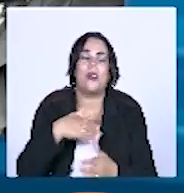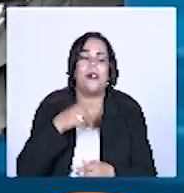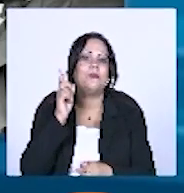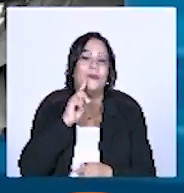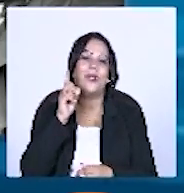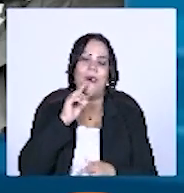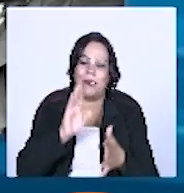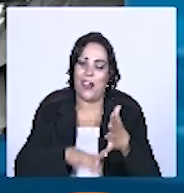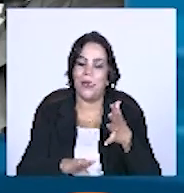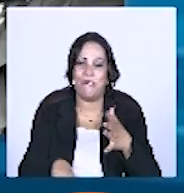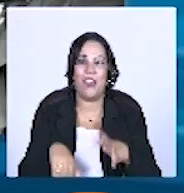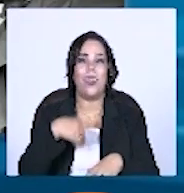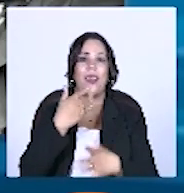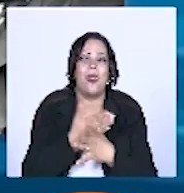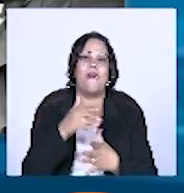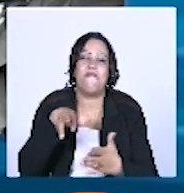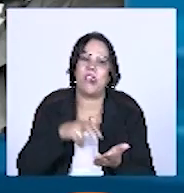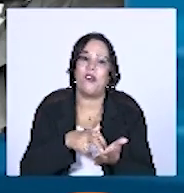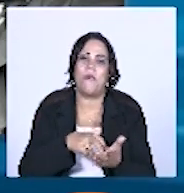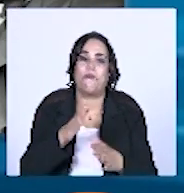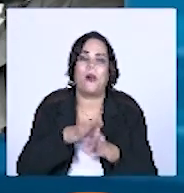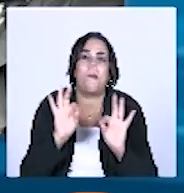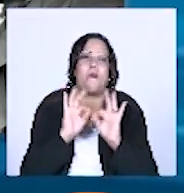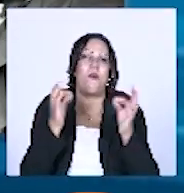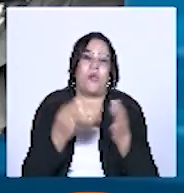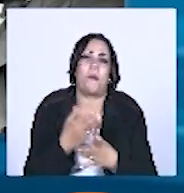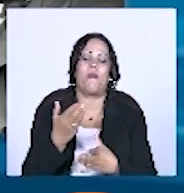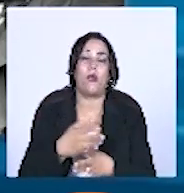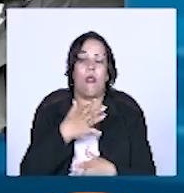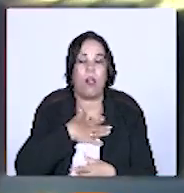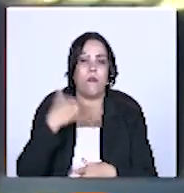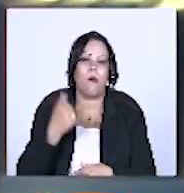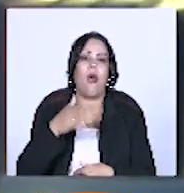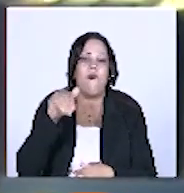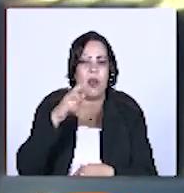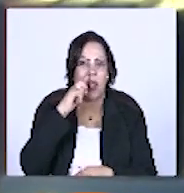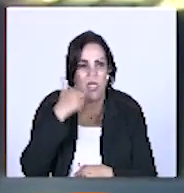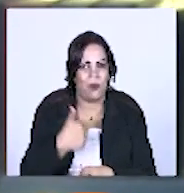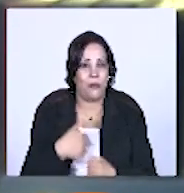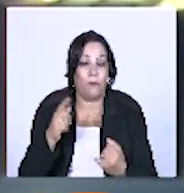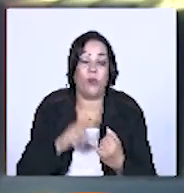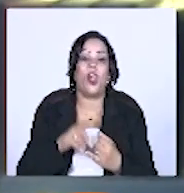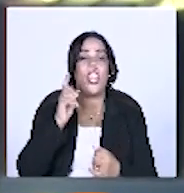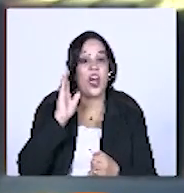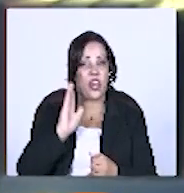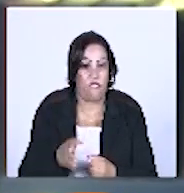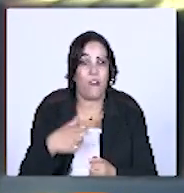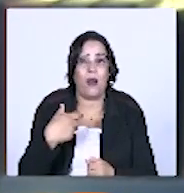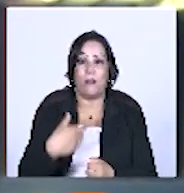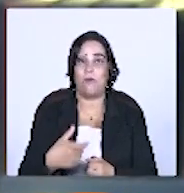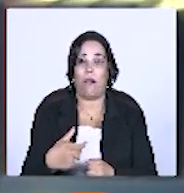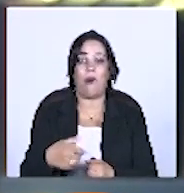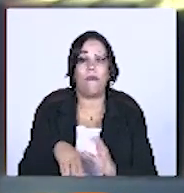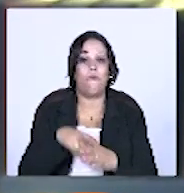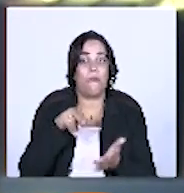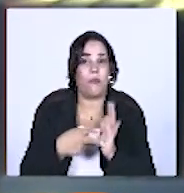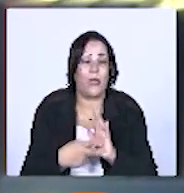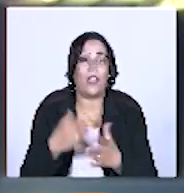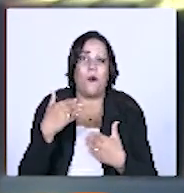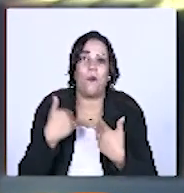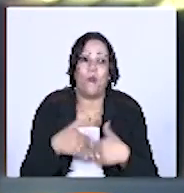الاولاد يطلعوا خايفين في المجتمع عايزينهم واثقين في نفسهم ويقدروا يتصرفوا بهذه الثقه